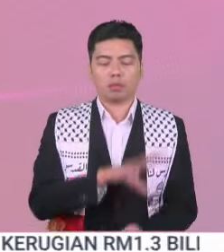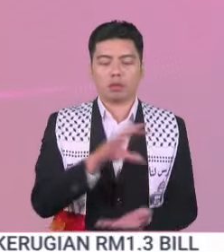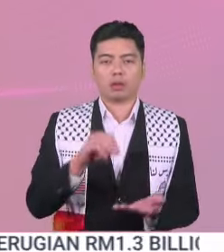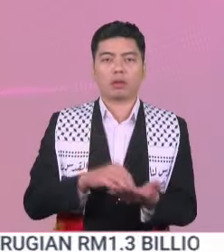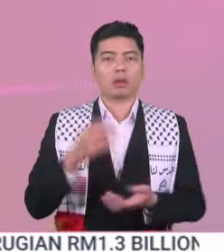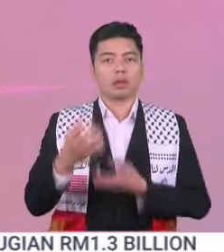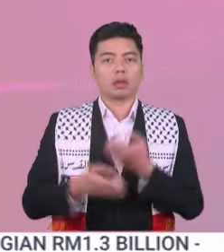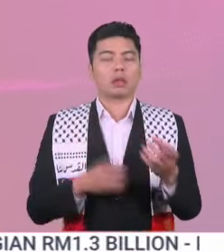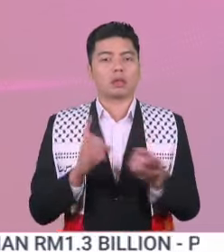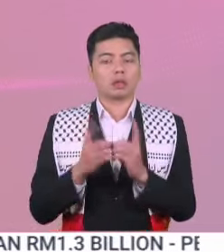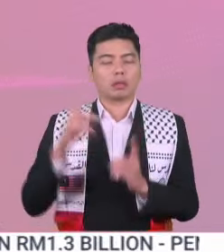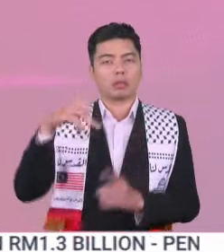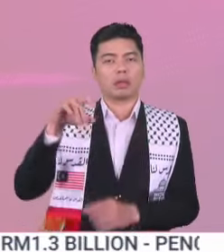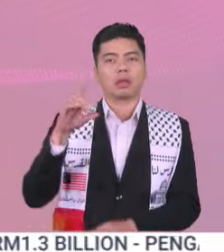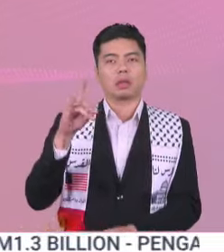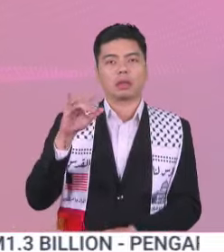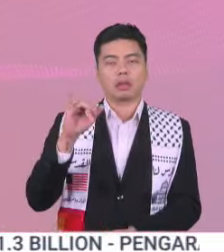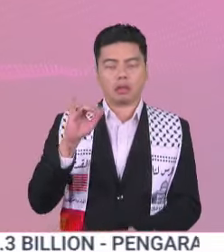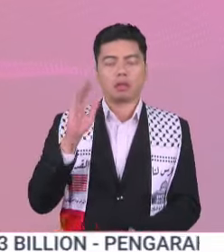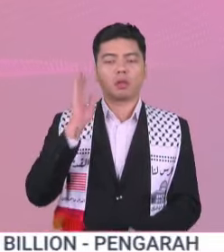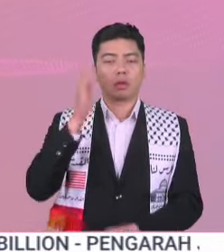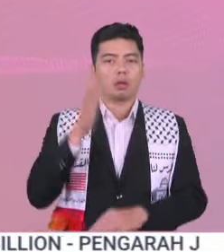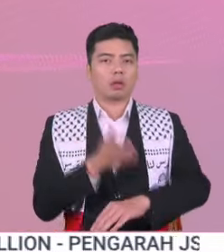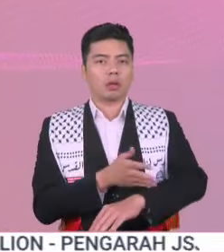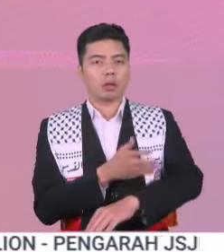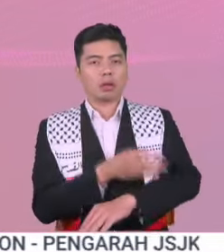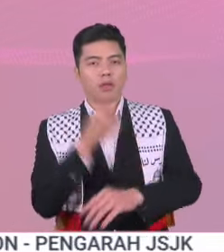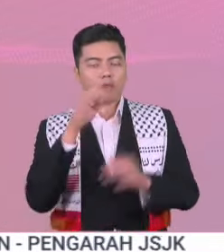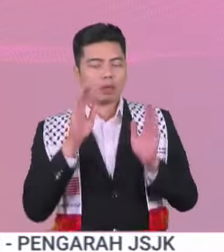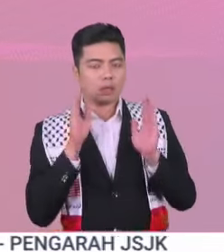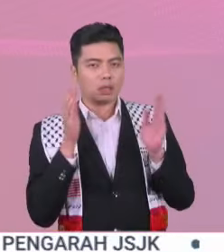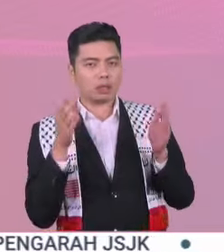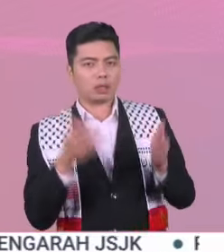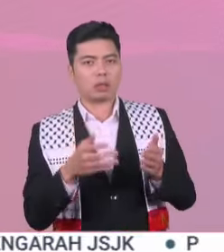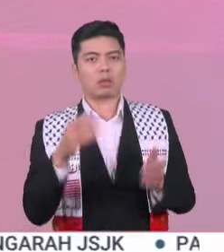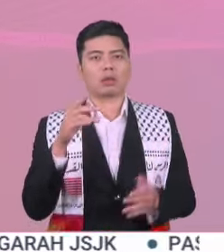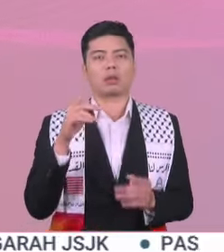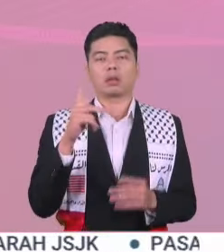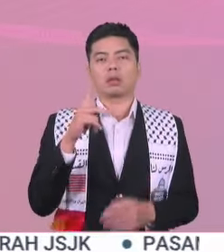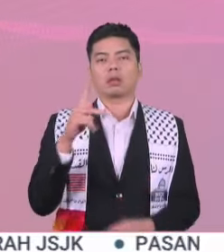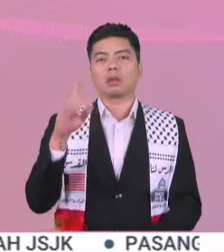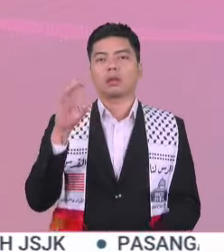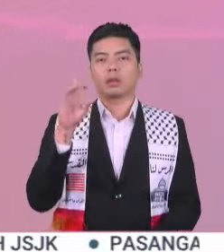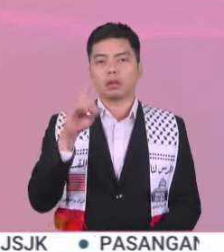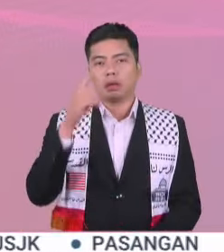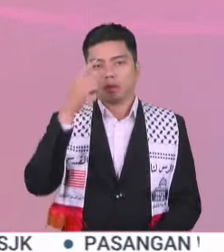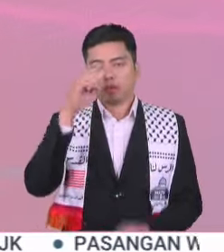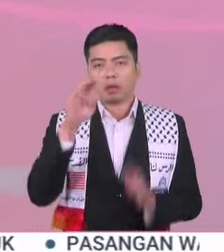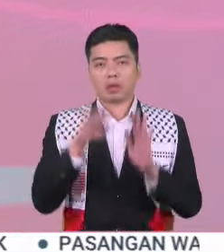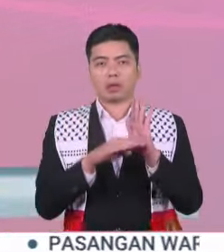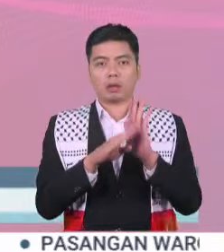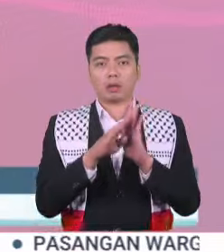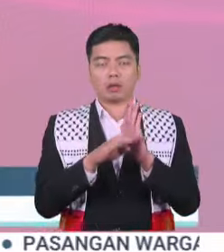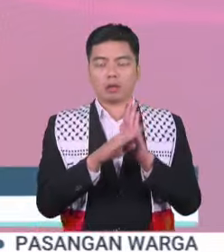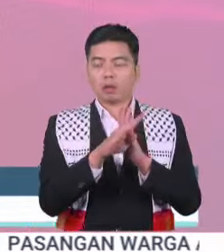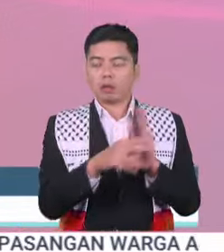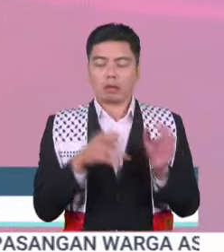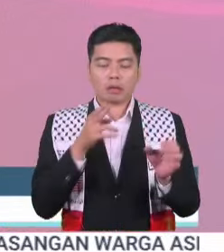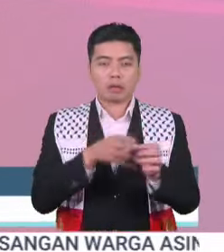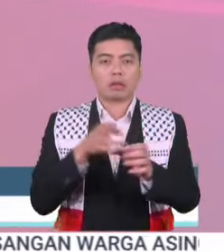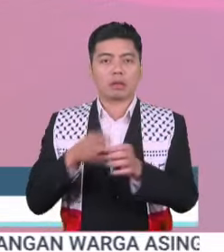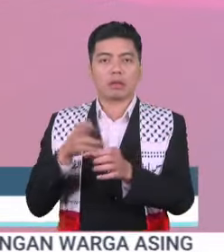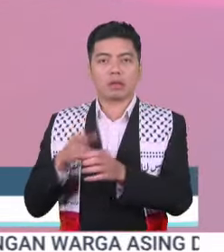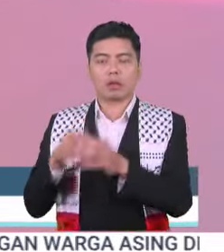Pusat Ekonomi Digital PEDI akan ditambah baik bagi mencapai sasaran Kementerian Komunikasi dan Digital KKD untuk meningkatkan